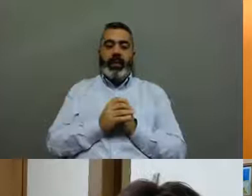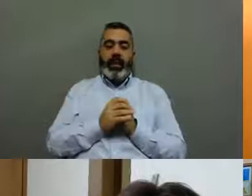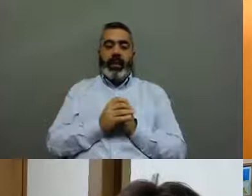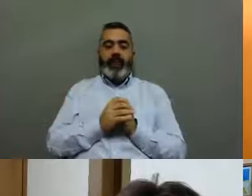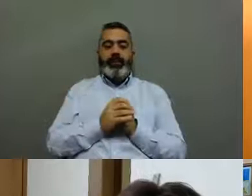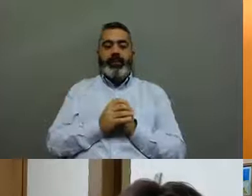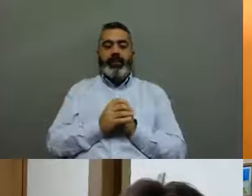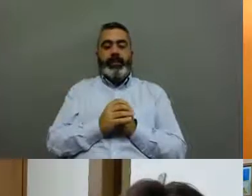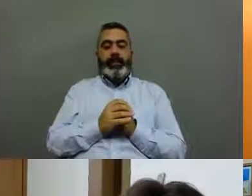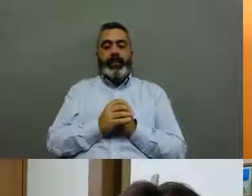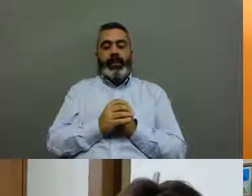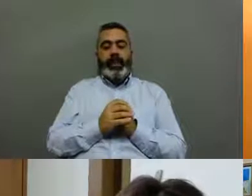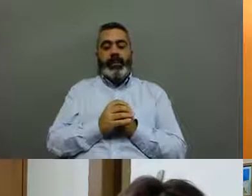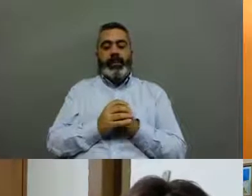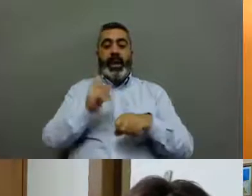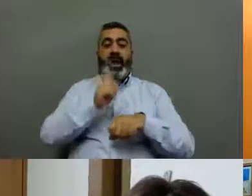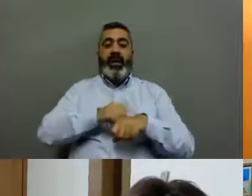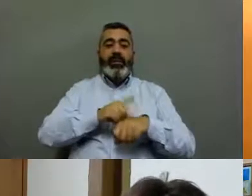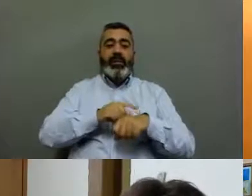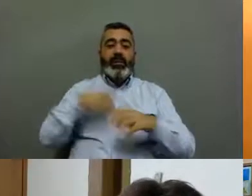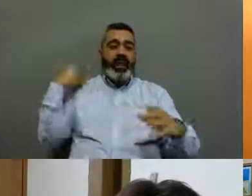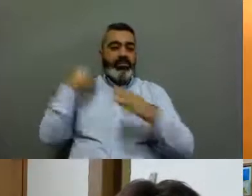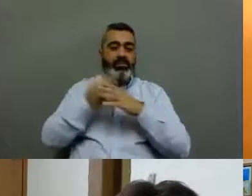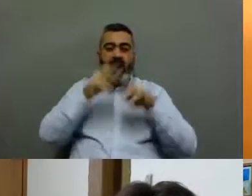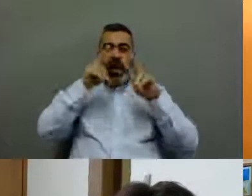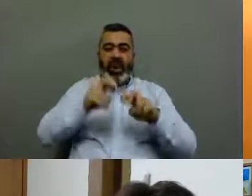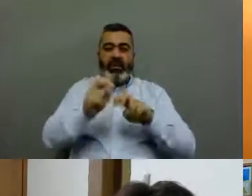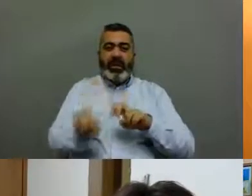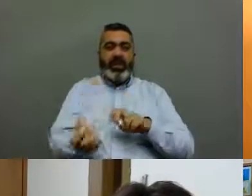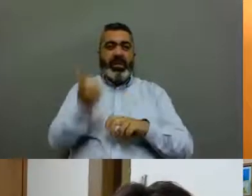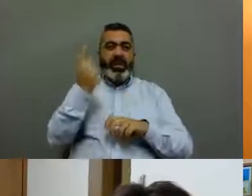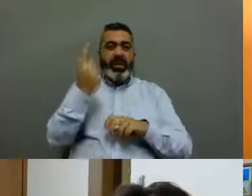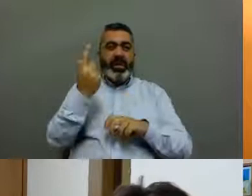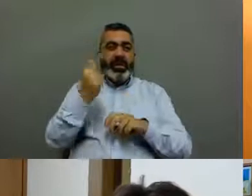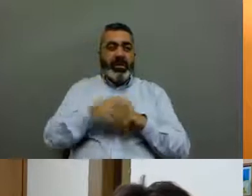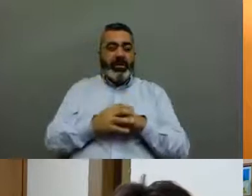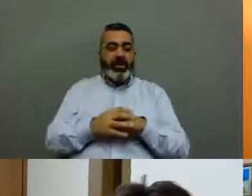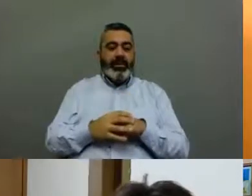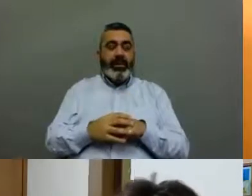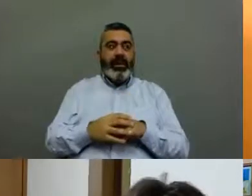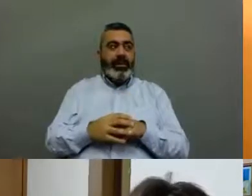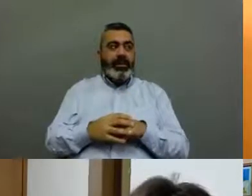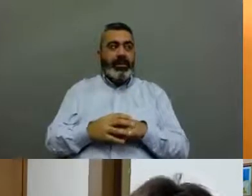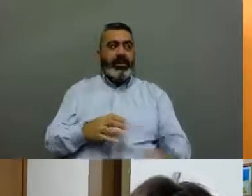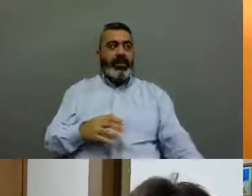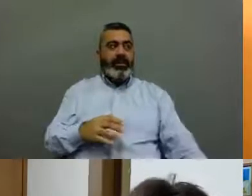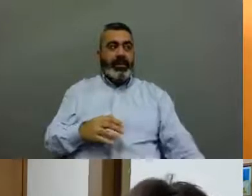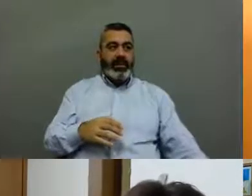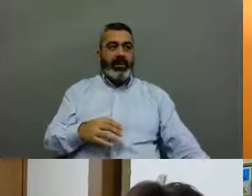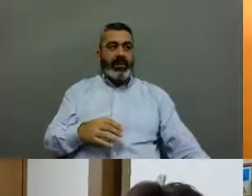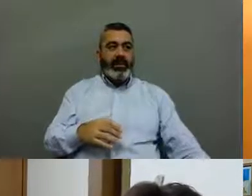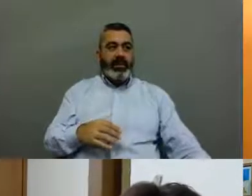Παρόλο που έχουμε ελάχιστες έρευνες και είμαστε ακόμα πάρα πολύ